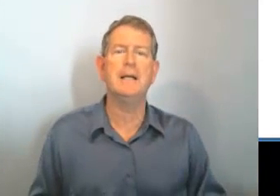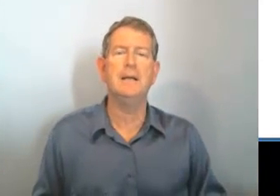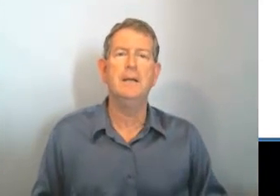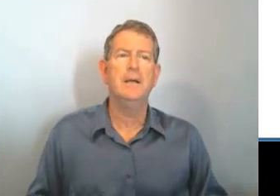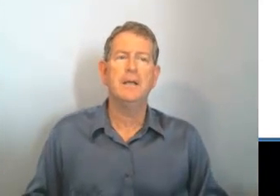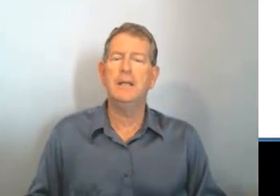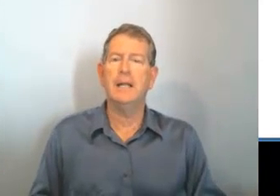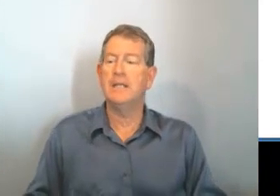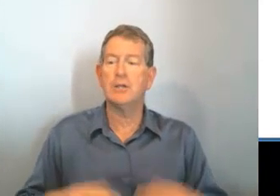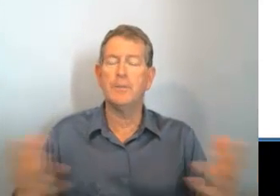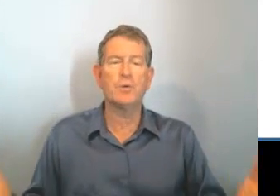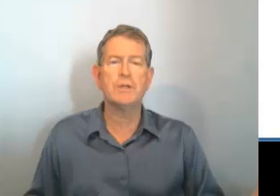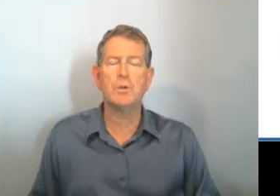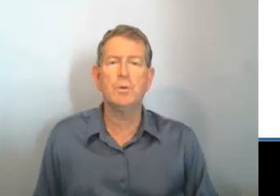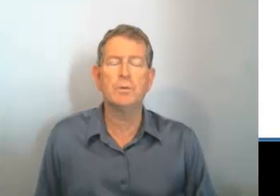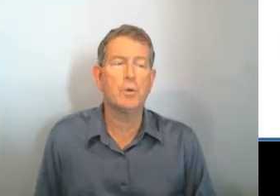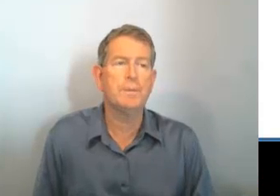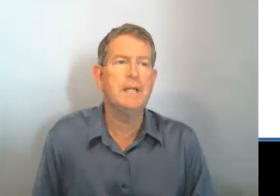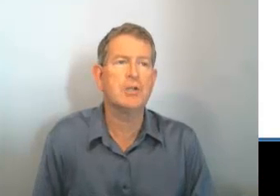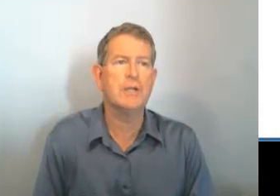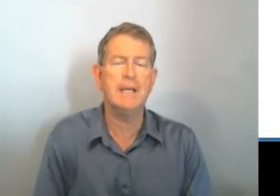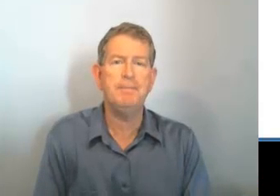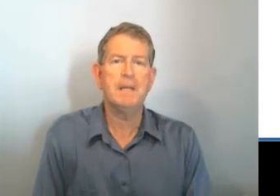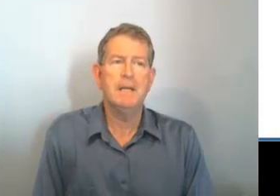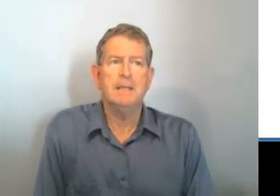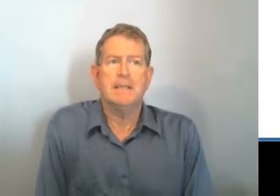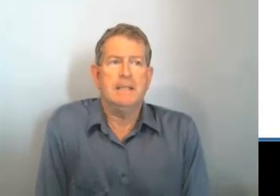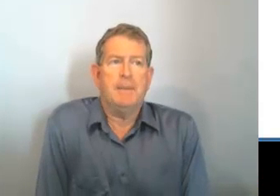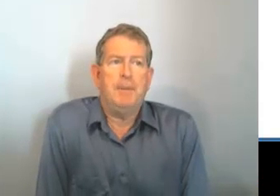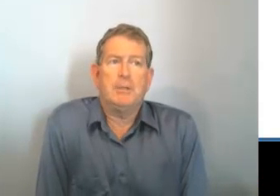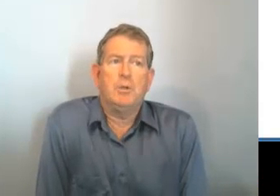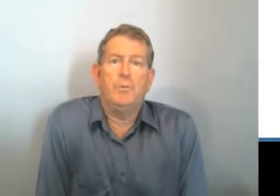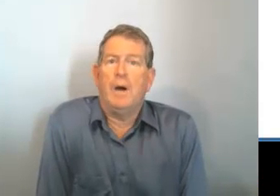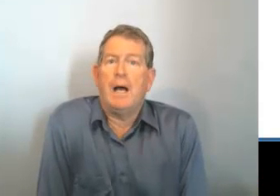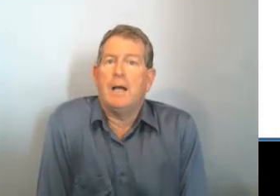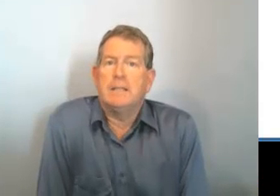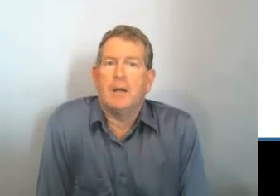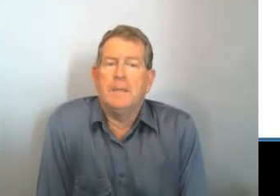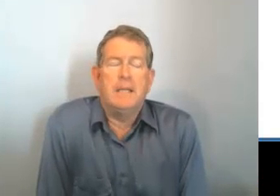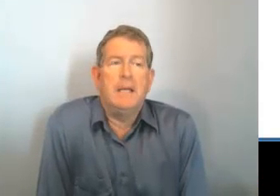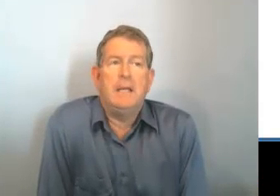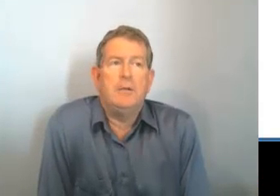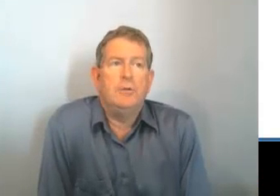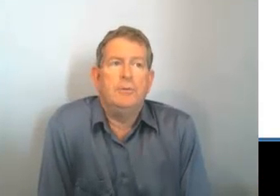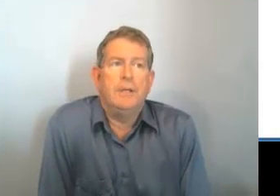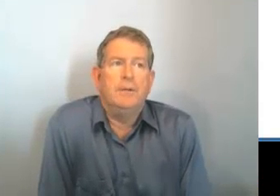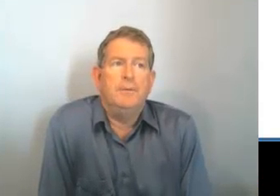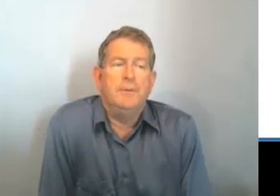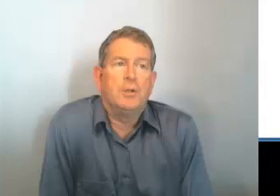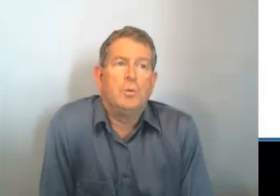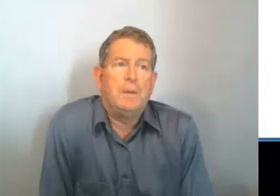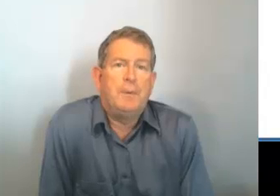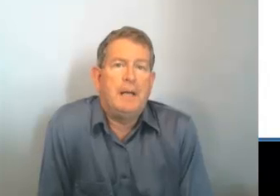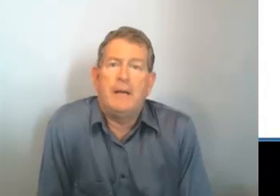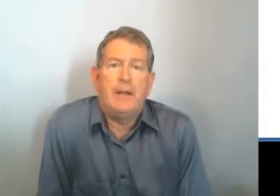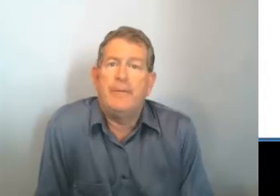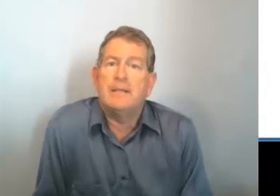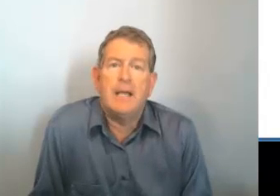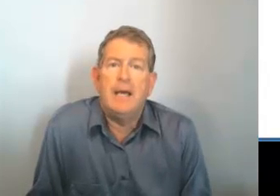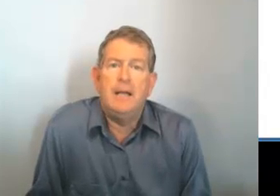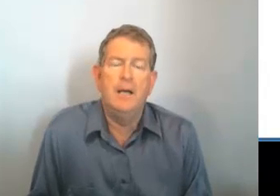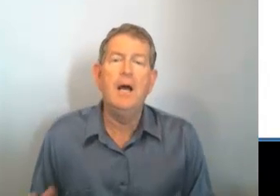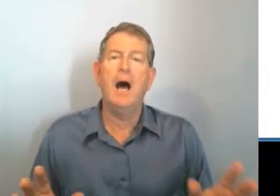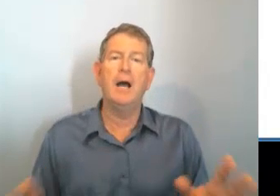du matin, il a déjà mangé son petit déjeuner. Il n'a pas de devoir à terminer, il ne doit pas laver